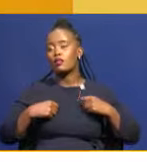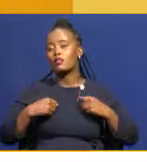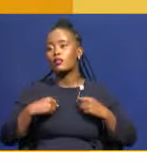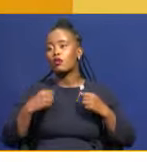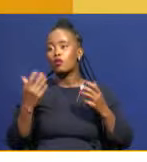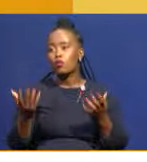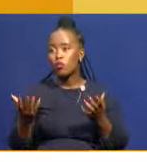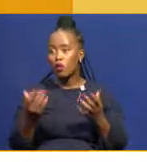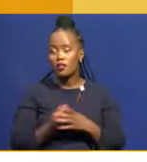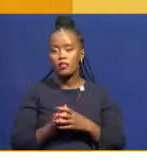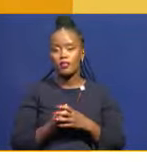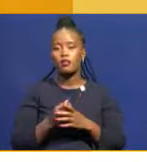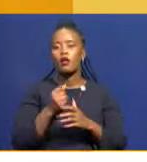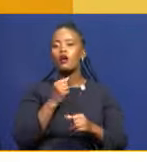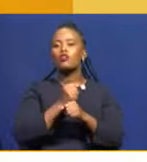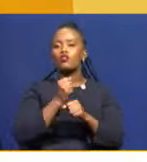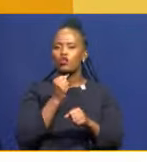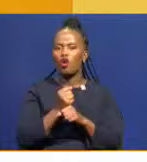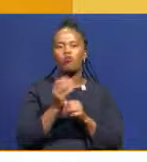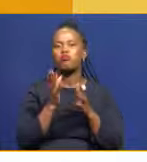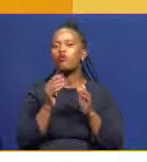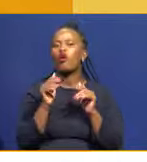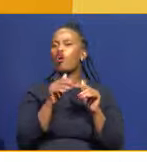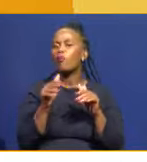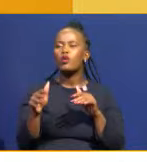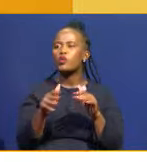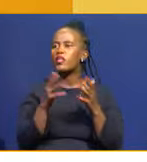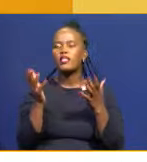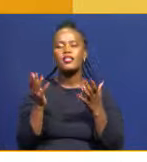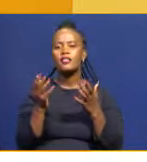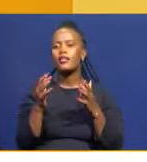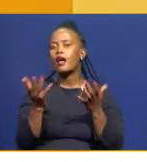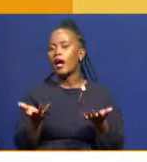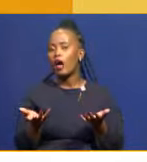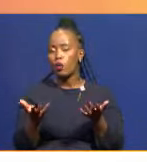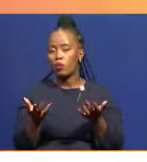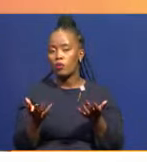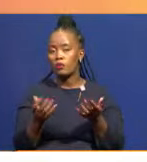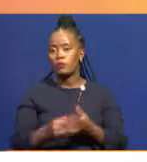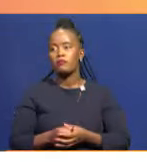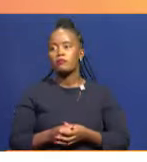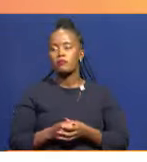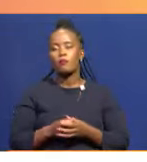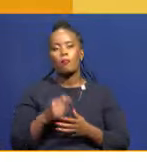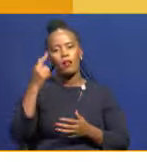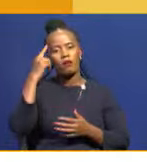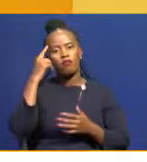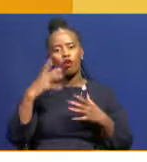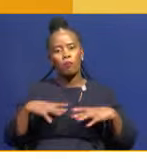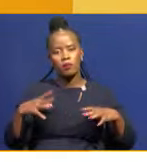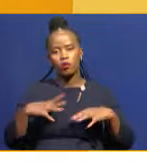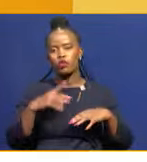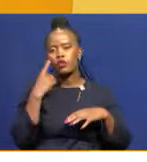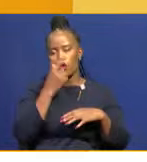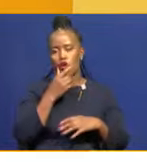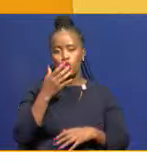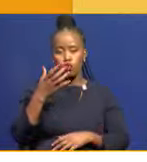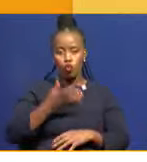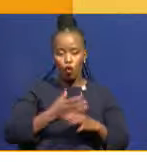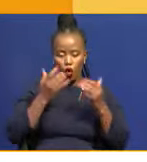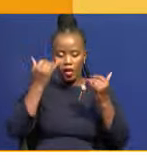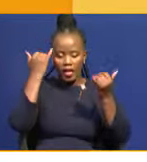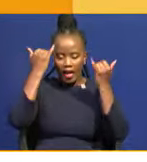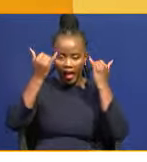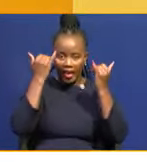ajira, makazi, nafasi kama zile likoje sasa hivi? kwa wale ambao wanajibunia wenyewe na